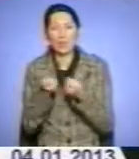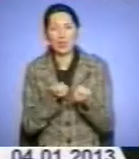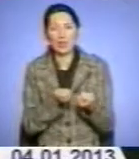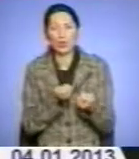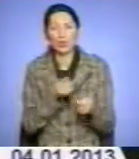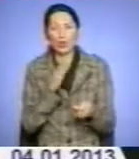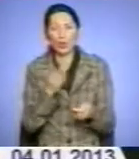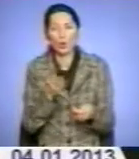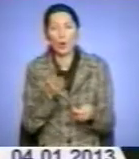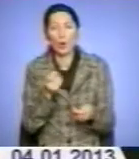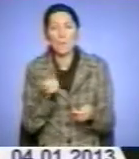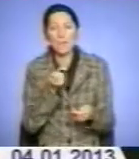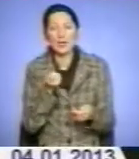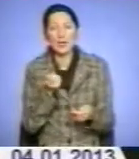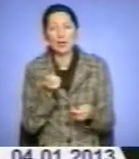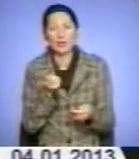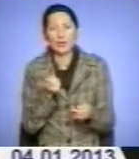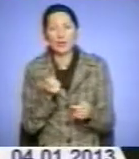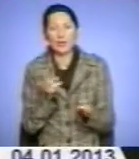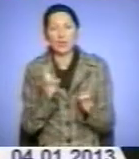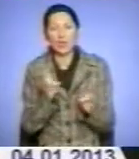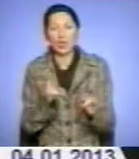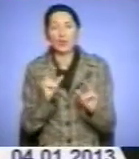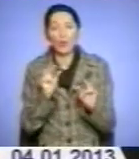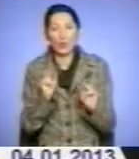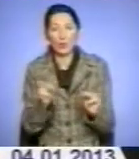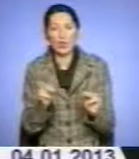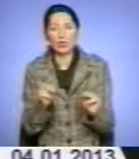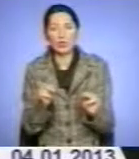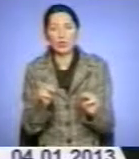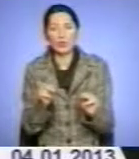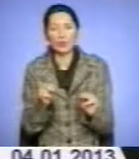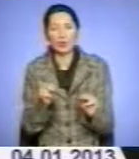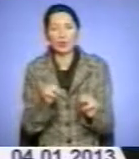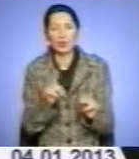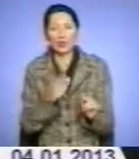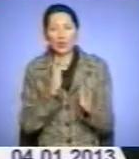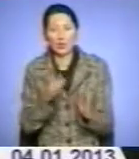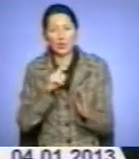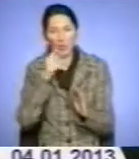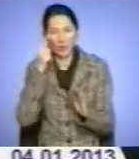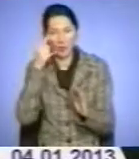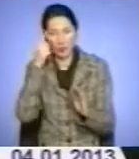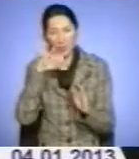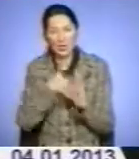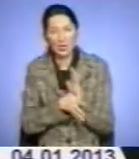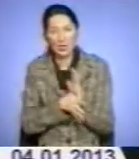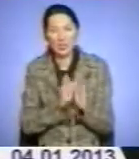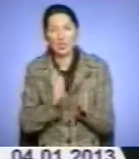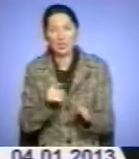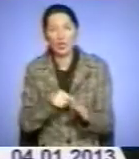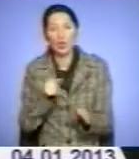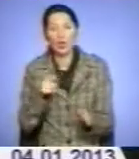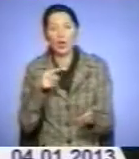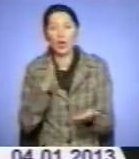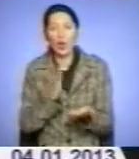ту маленьку жертву, ту обітницю, щоб не тільки пізнати, не тільки відчути, але стати учасником